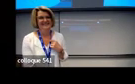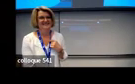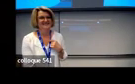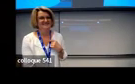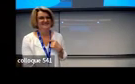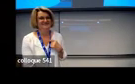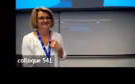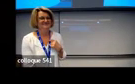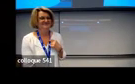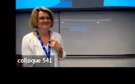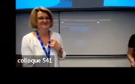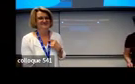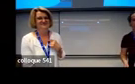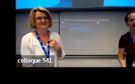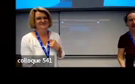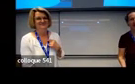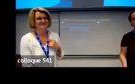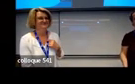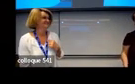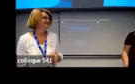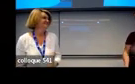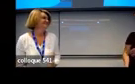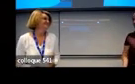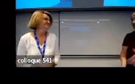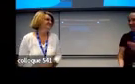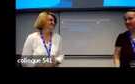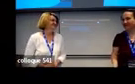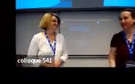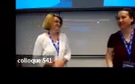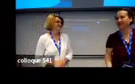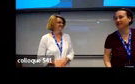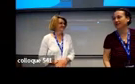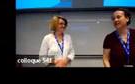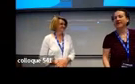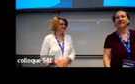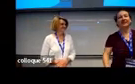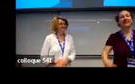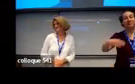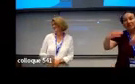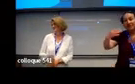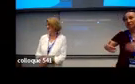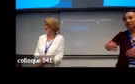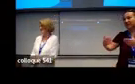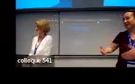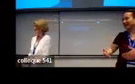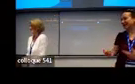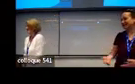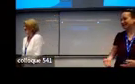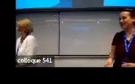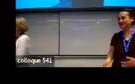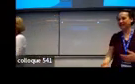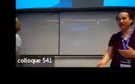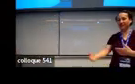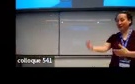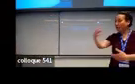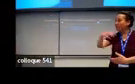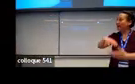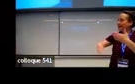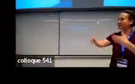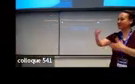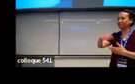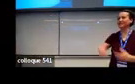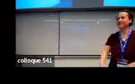Yeah. Oui, ben donc au point de rendre les étudiants co-créateurs, hein, d'être dans le processus de création, ça leur